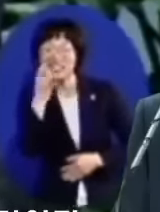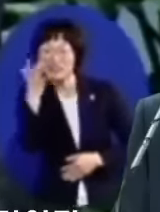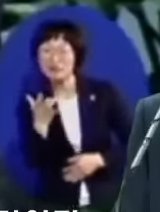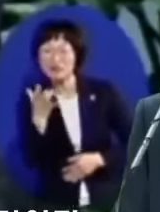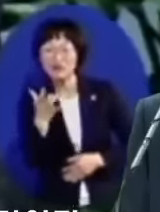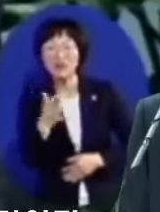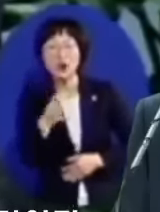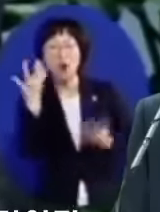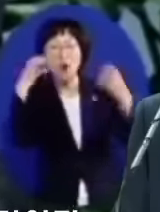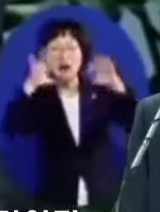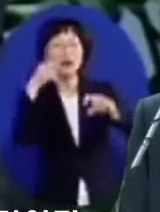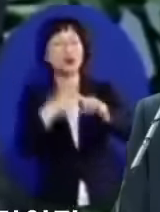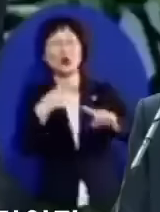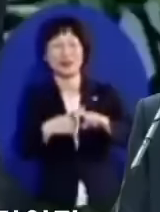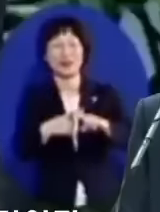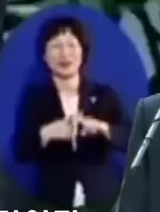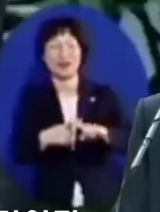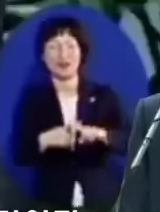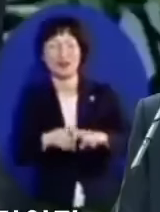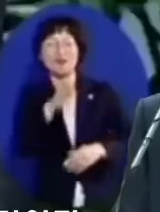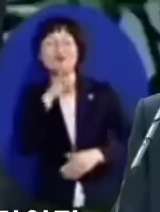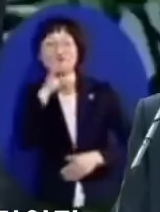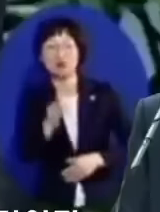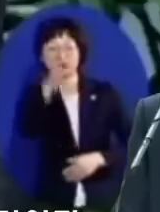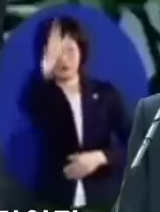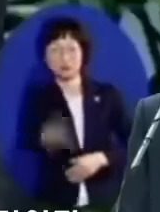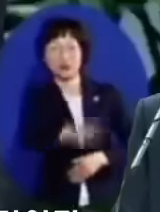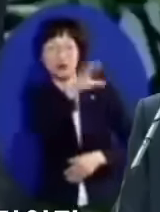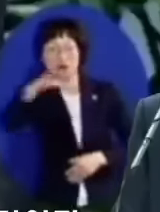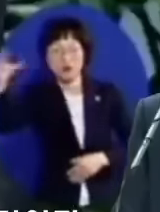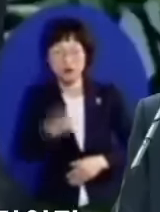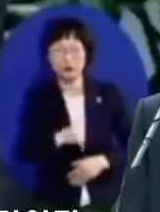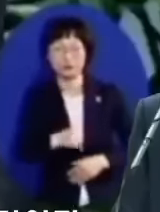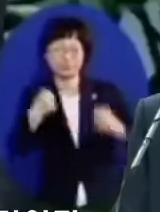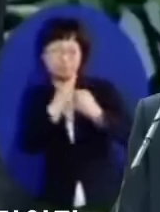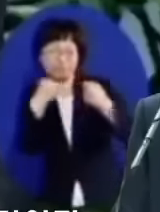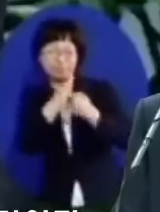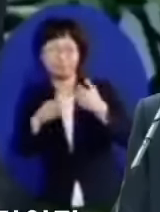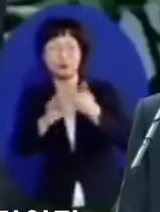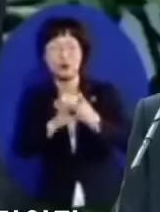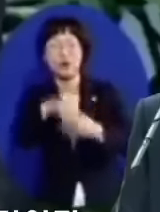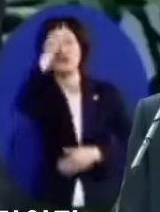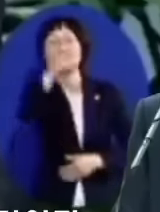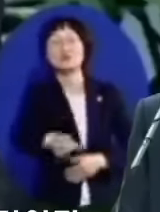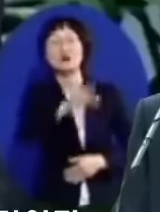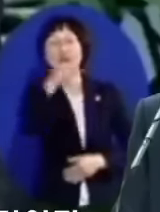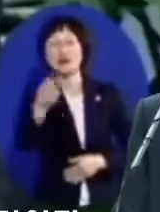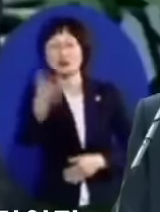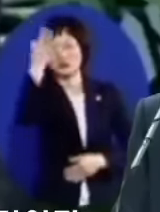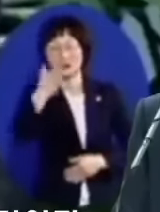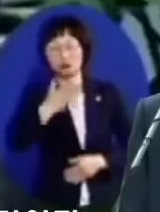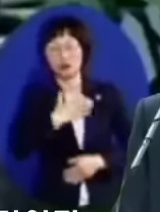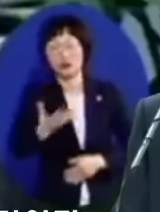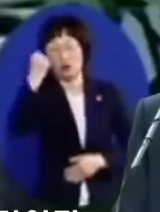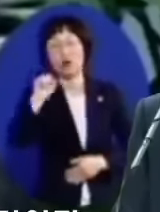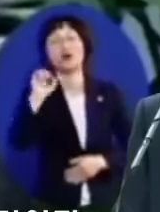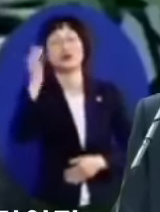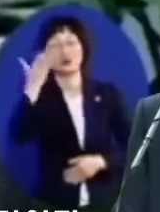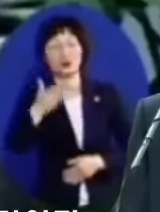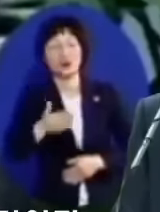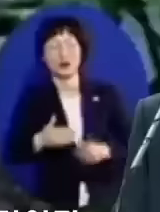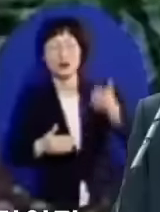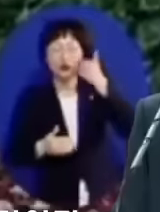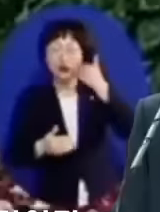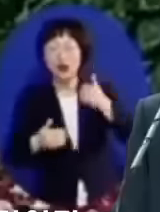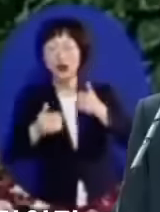것입니다. 우리가 당연히 십자가를 가지고서 대결하면 이미 십자가의 승리가 우리에게 다가오는 것입니다. 누가복음